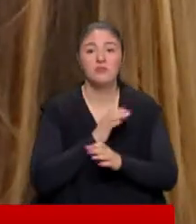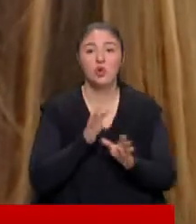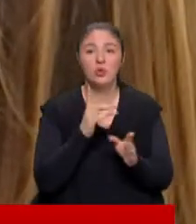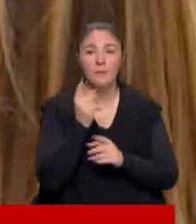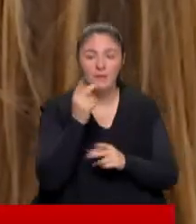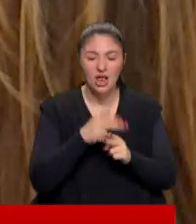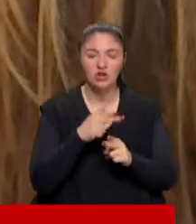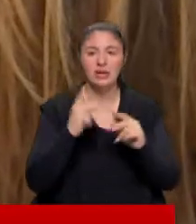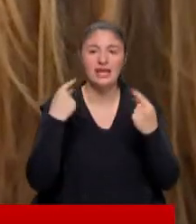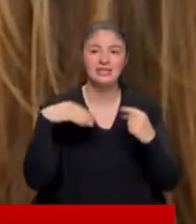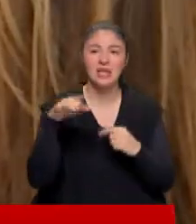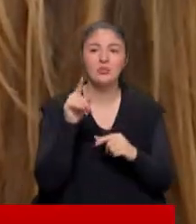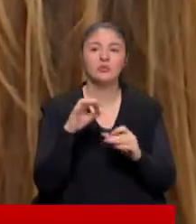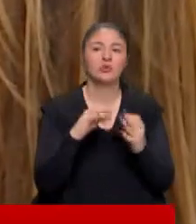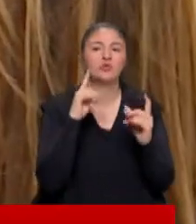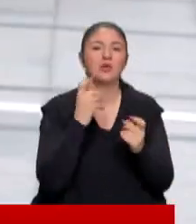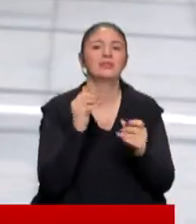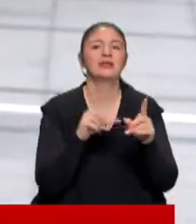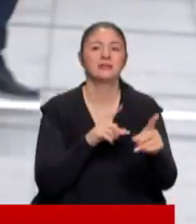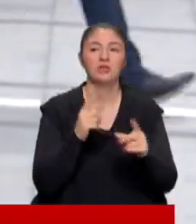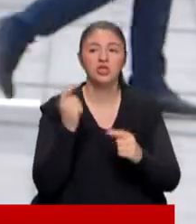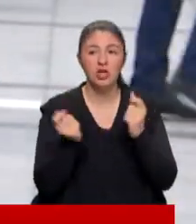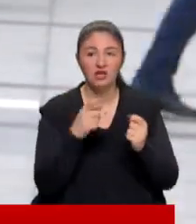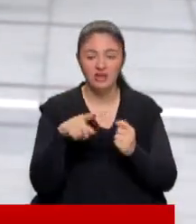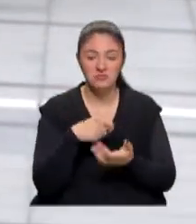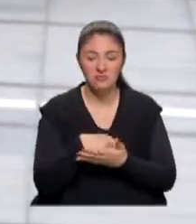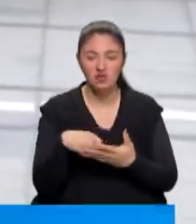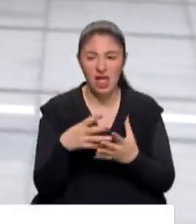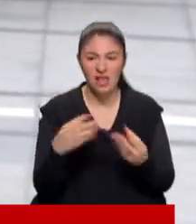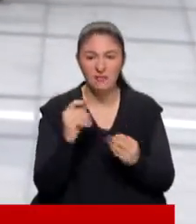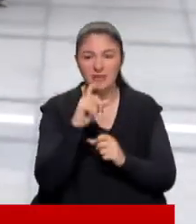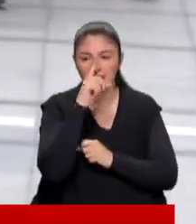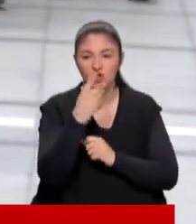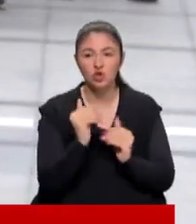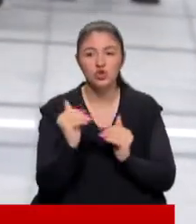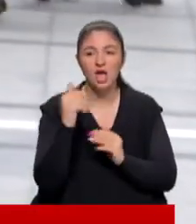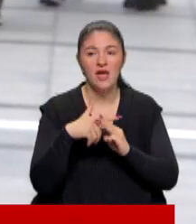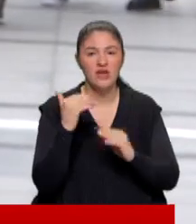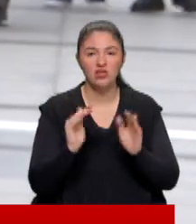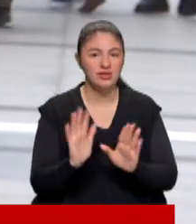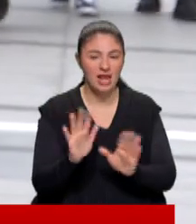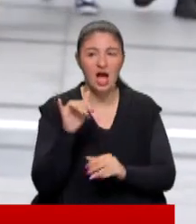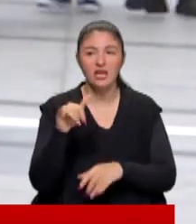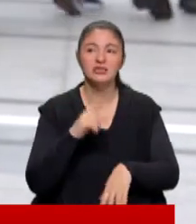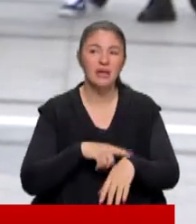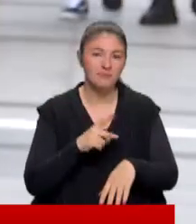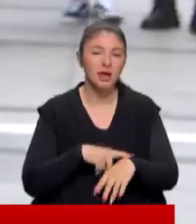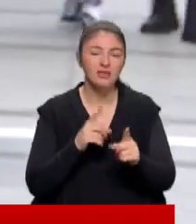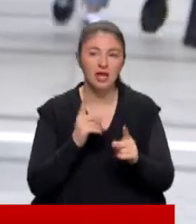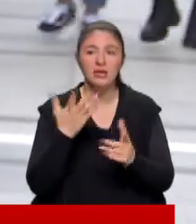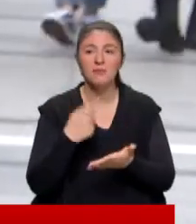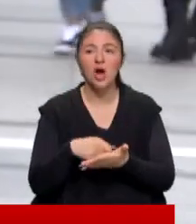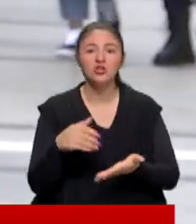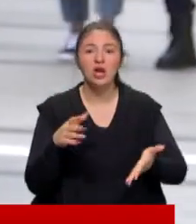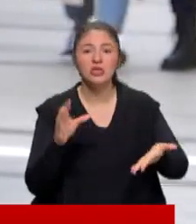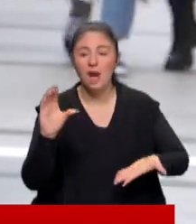Bir an önce hani yetkili kişiler buna bir çözüm bulmalı lazım. Çalışanların maaşlarını eriten sadece yüksek enflasyon değil, aynı zamanda daha